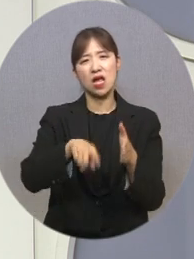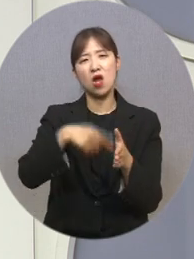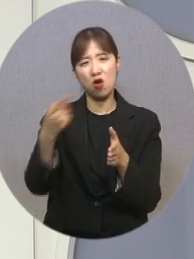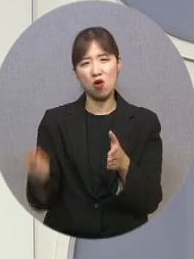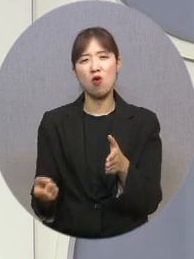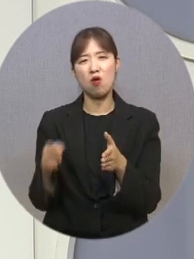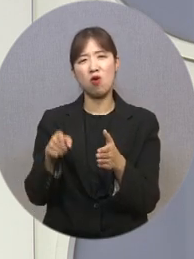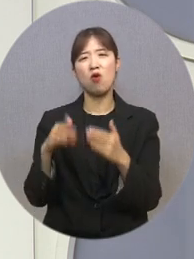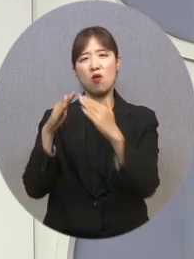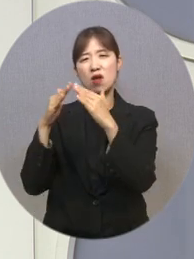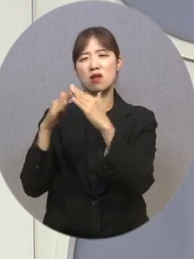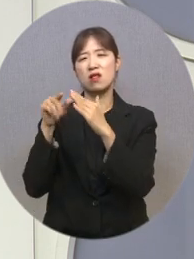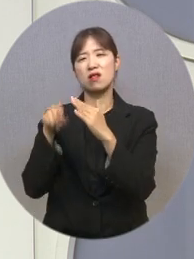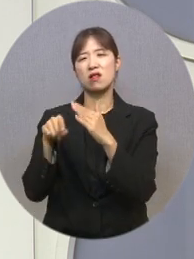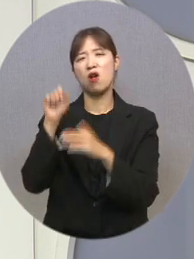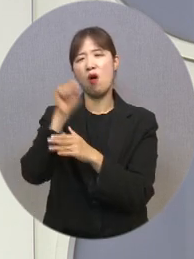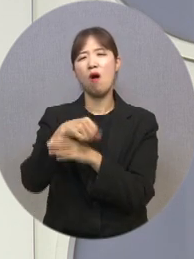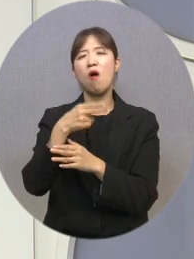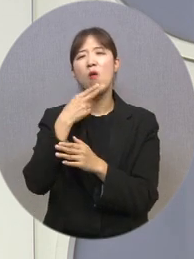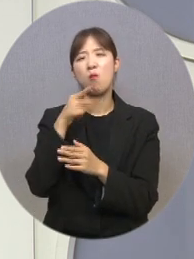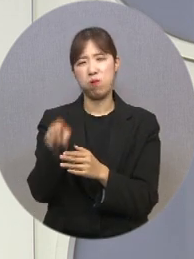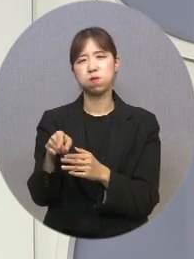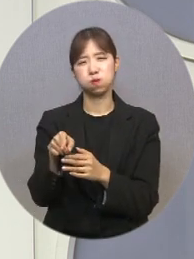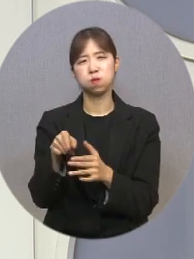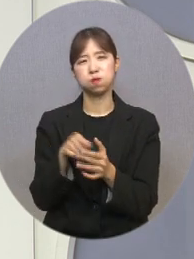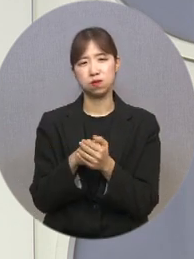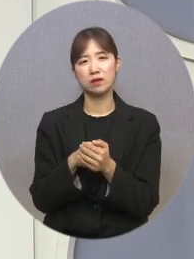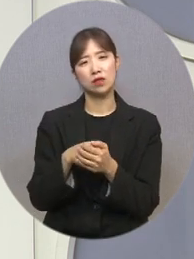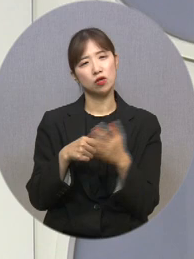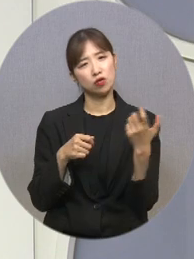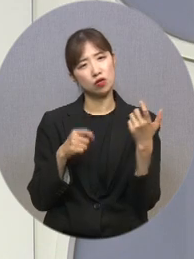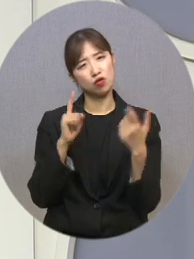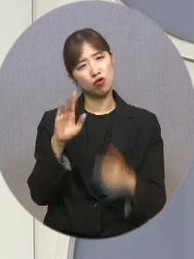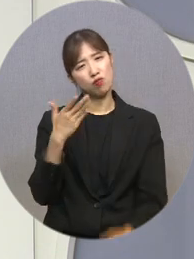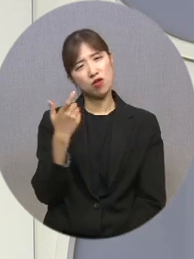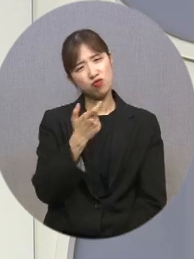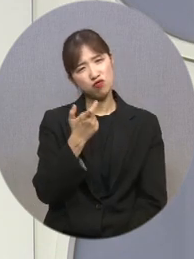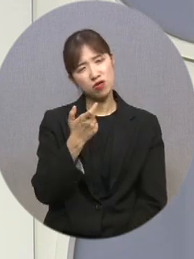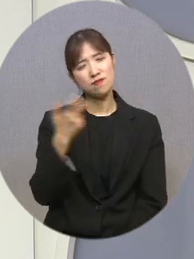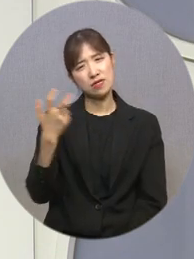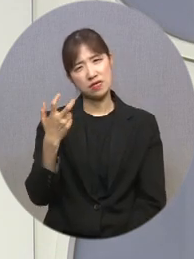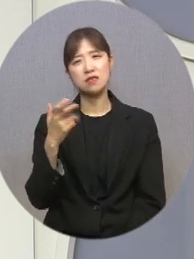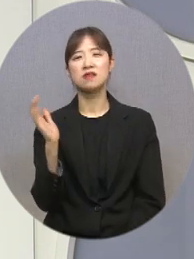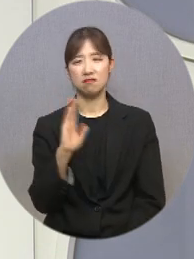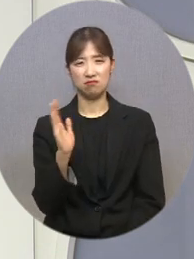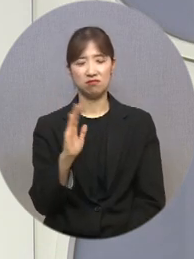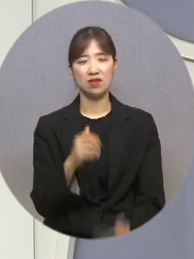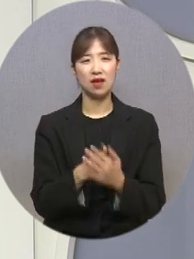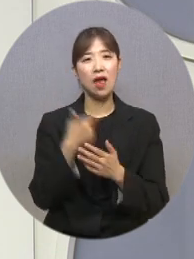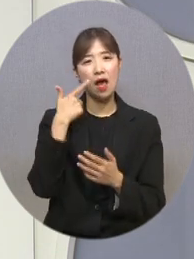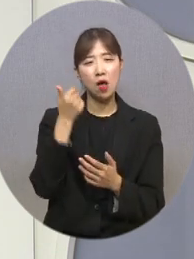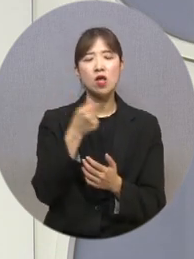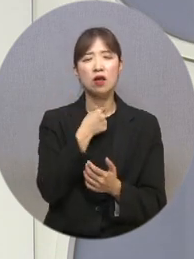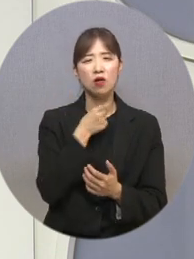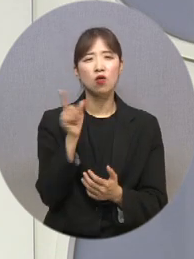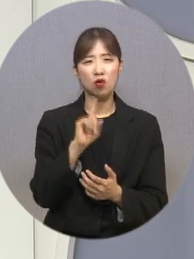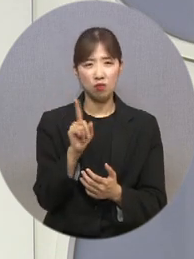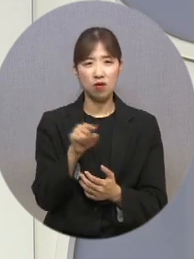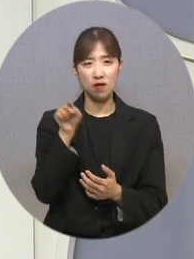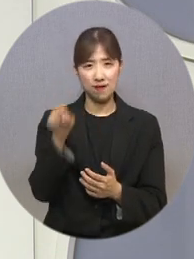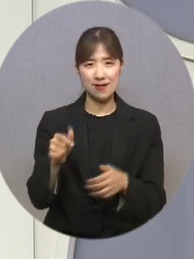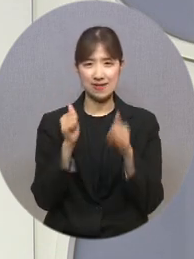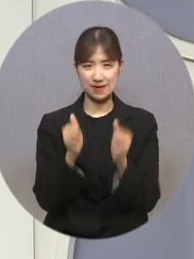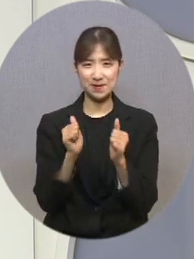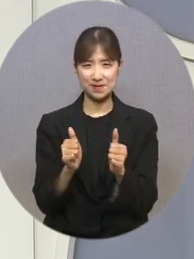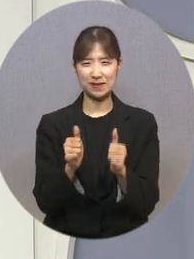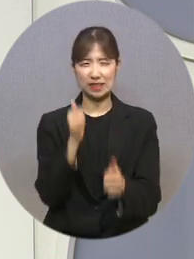져서 거기서 이제 공부를 했습니다. 그때가 60년 후반에서 70년 사이인데요. 그래서 아버지 꿈은 뭐냐면은 네가 사법고시가